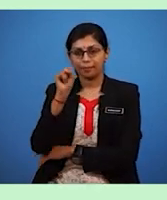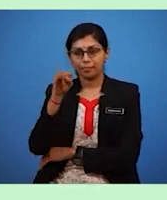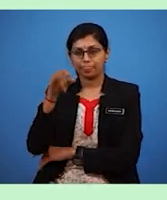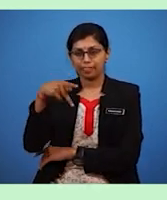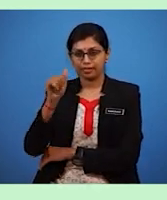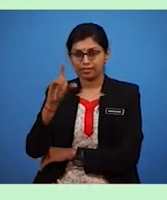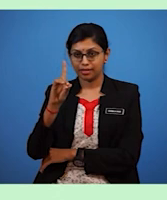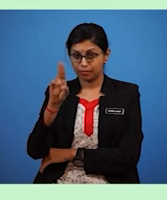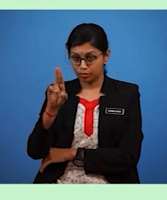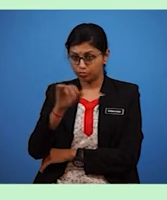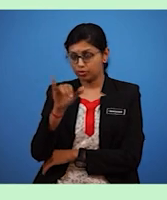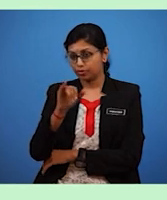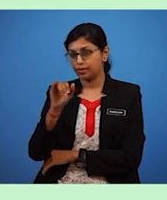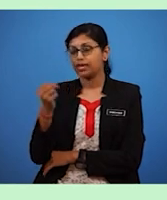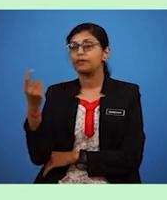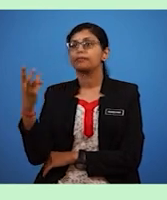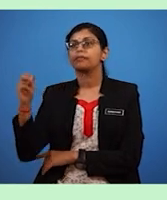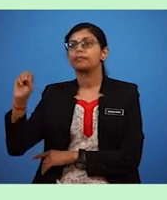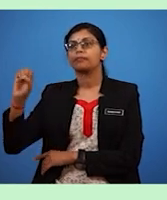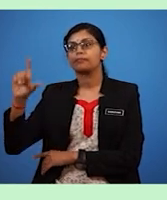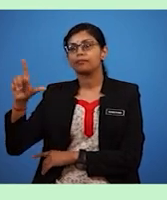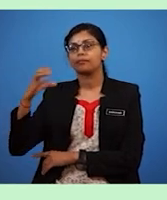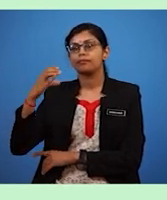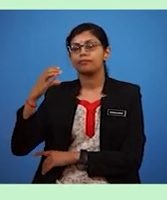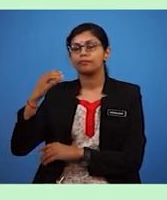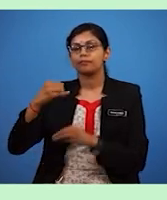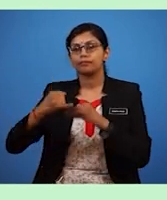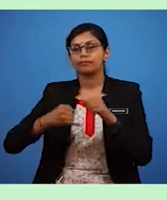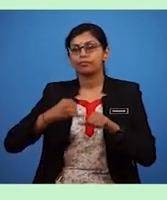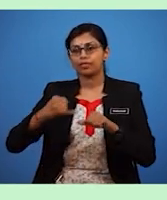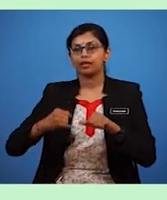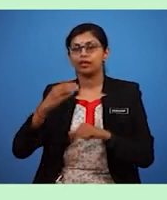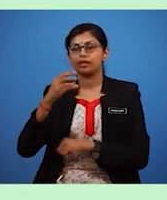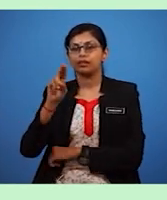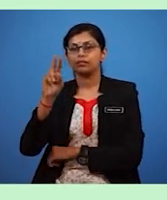hitung bilangan mol ion kuprum 2 dengan mudah.